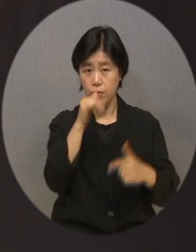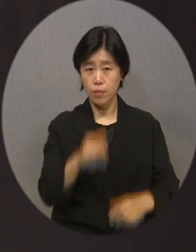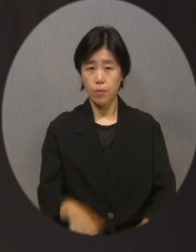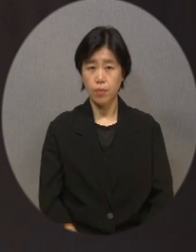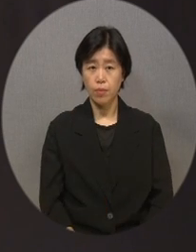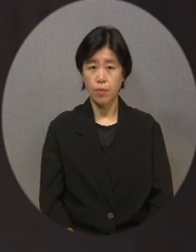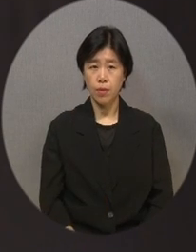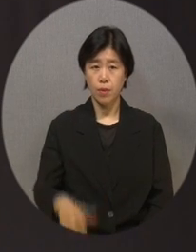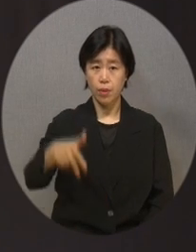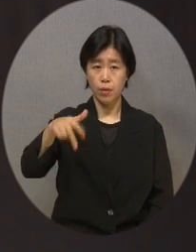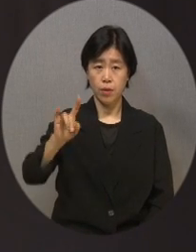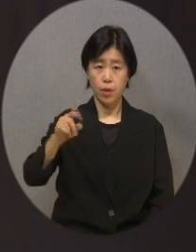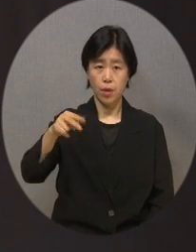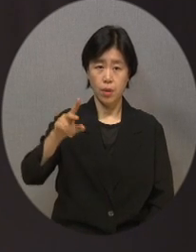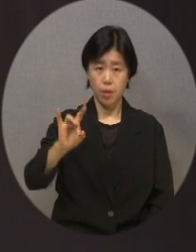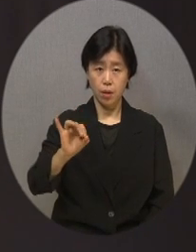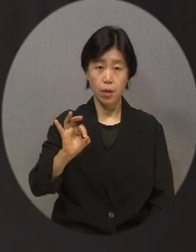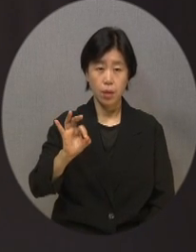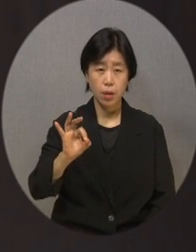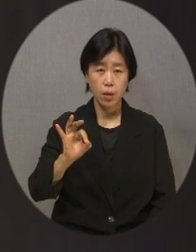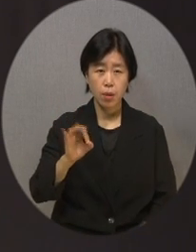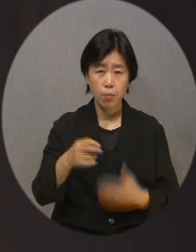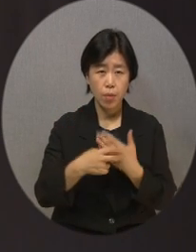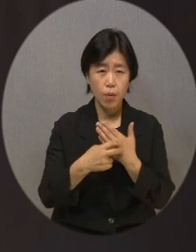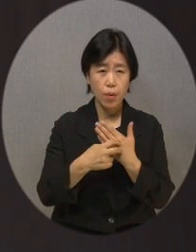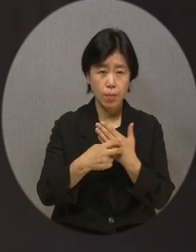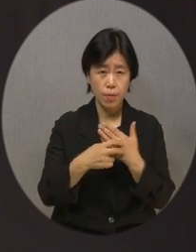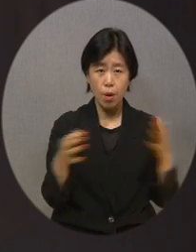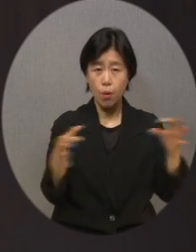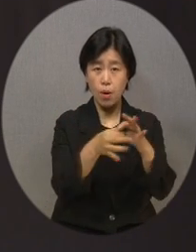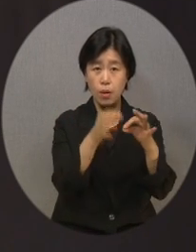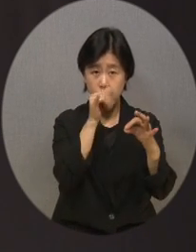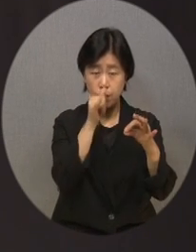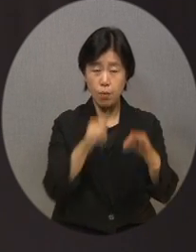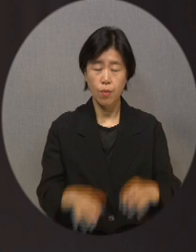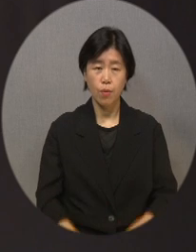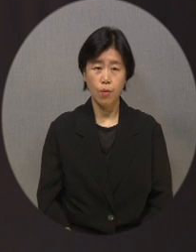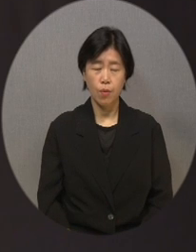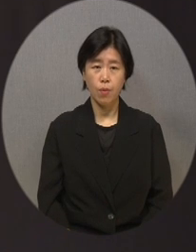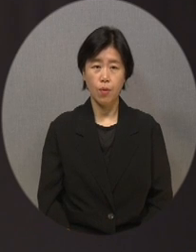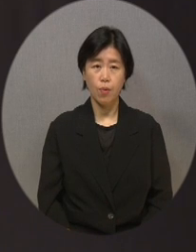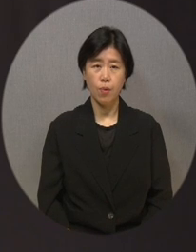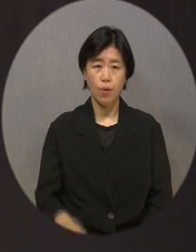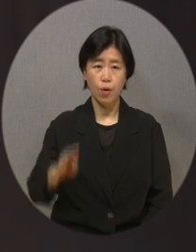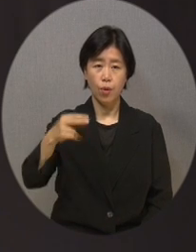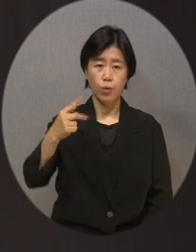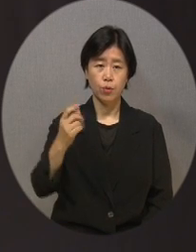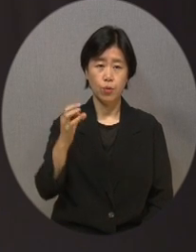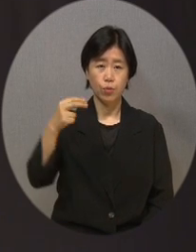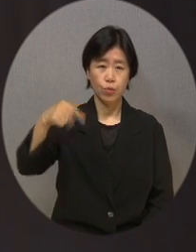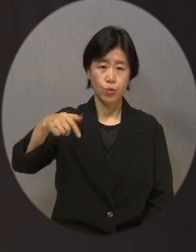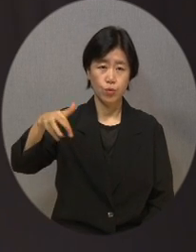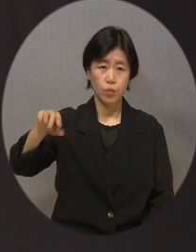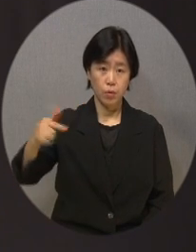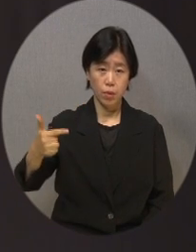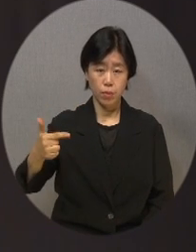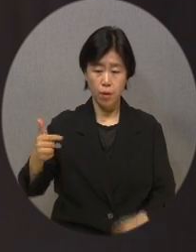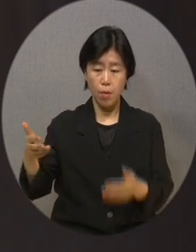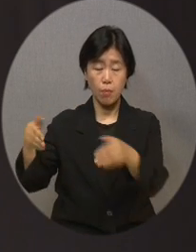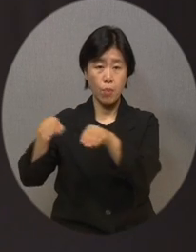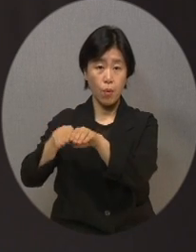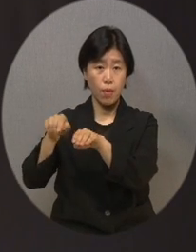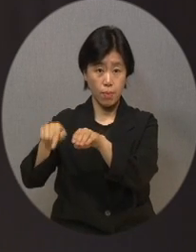바로는 재생병원하고 또 연결이 돼 있고 지금 동두천에도 뭐 병상 1,400개 정도가 준비돼 있다. 설립만 얘기가